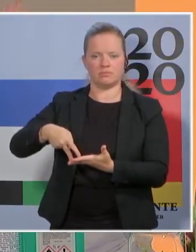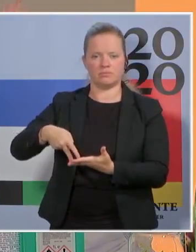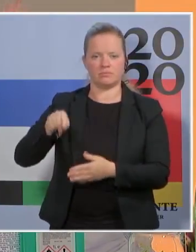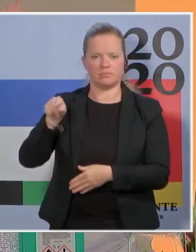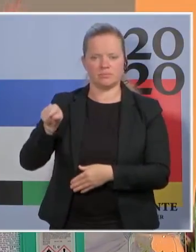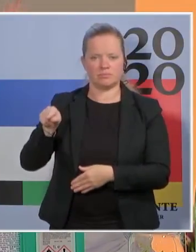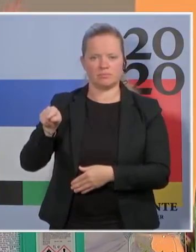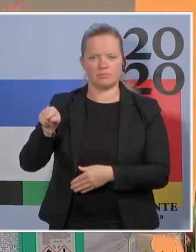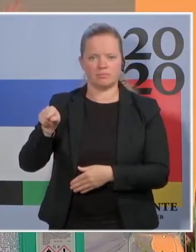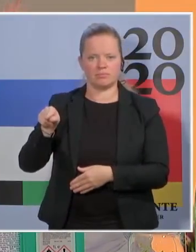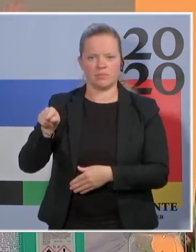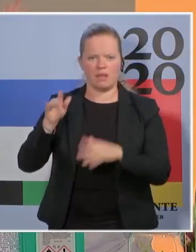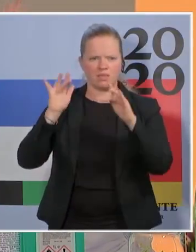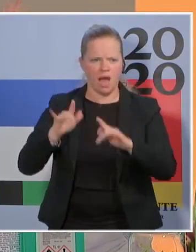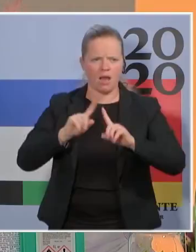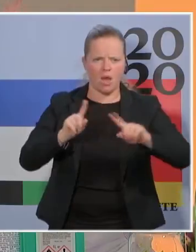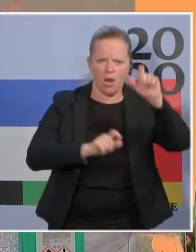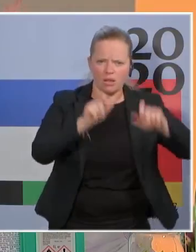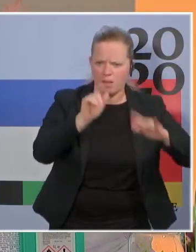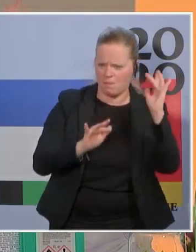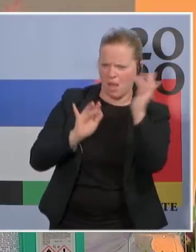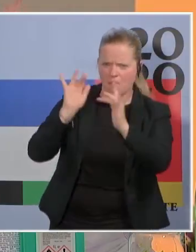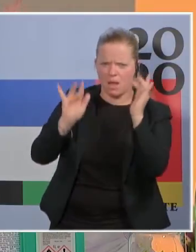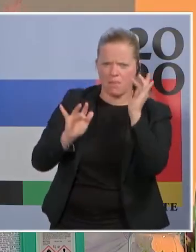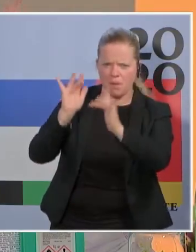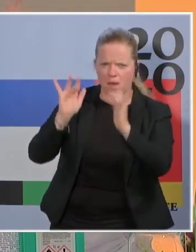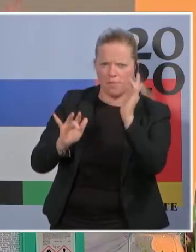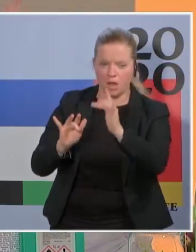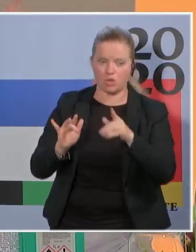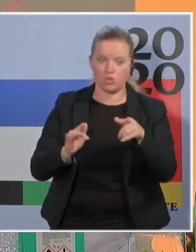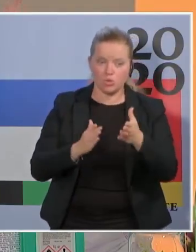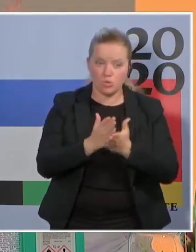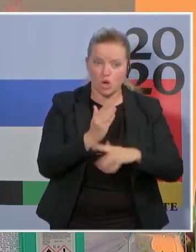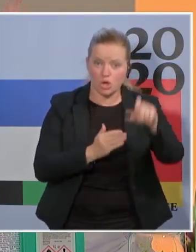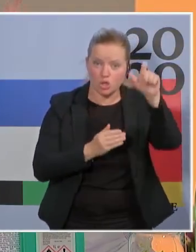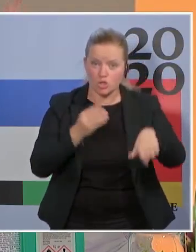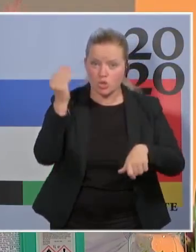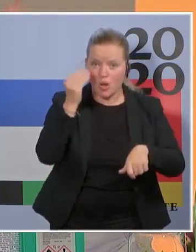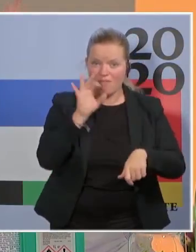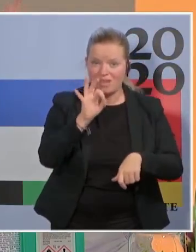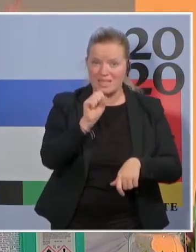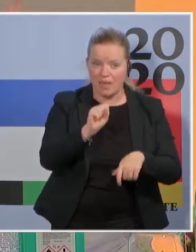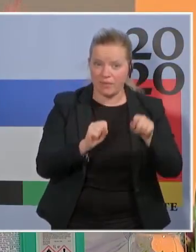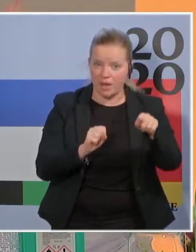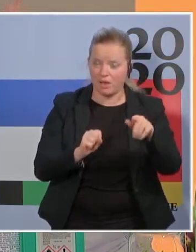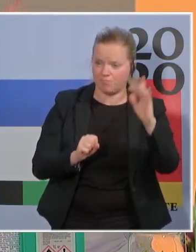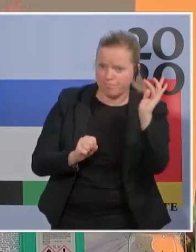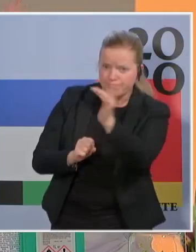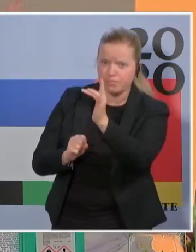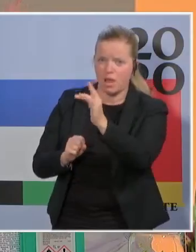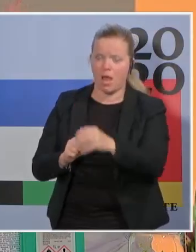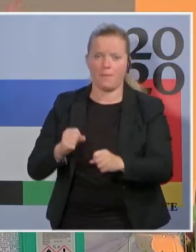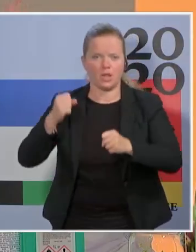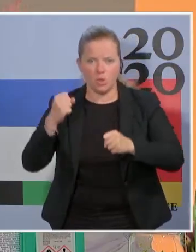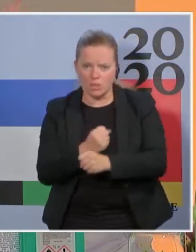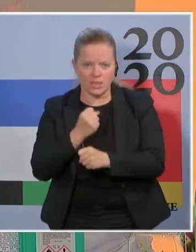und wird mit Verleumdungen konfrontiert, Hans Kelsen, durch seinen Schüler Fritz Sander. Und trotzdem, auch wenn er mit ihm